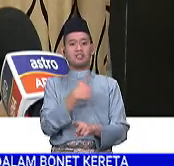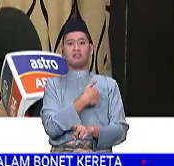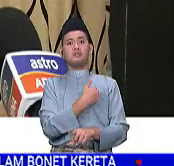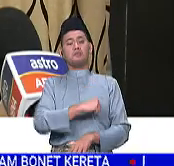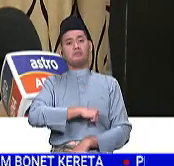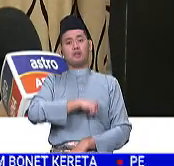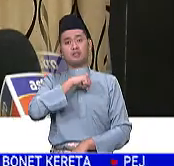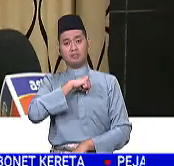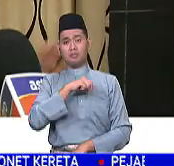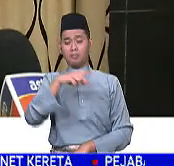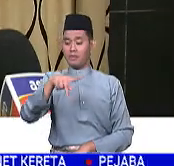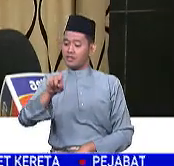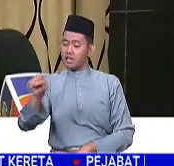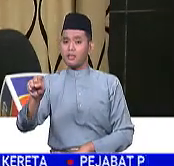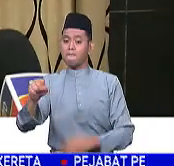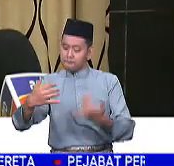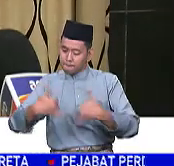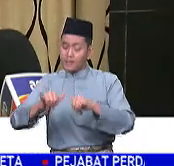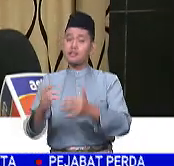PSS terus hidup. Saya menyeru